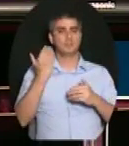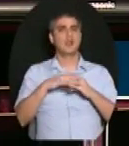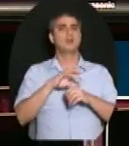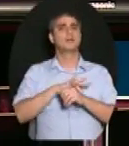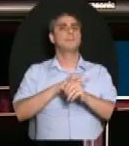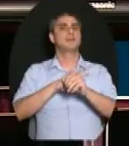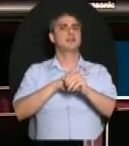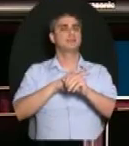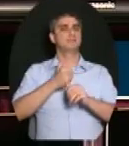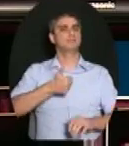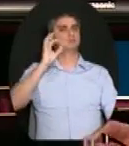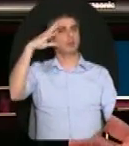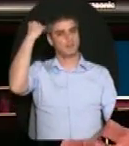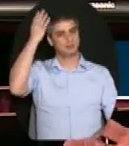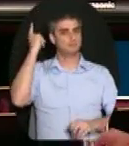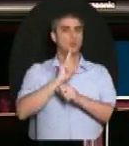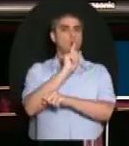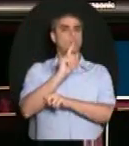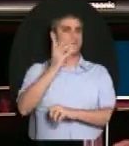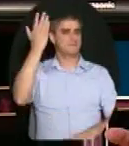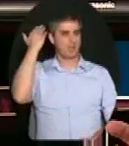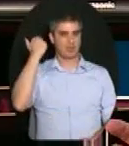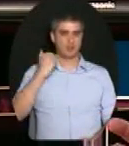המנהיגים הפלסטינים מתקופת